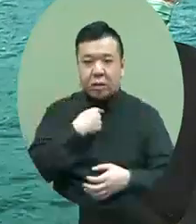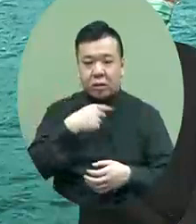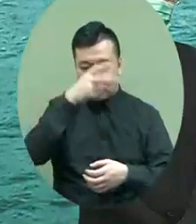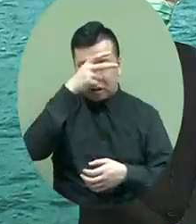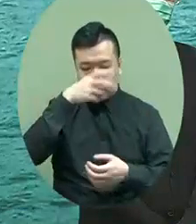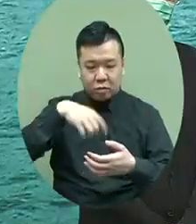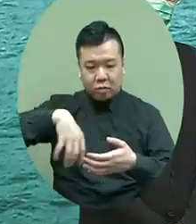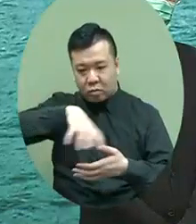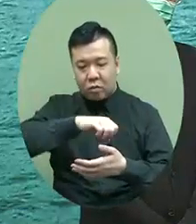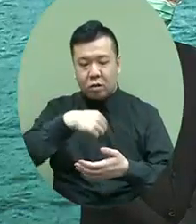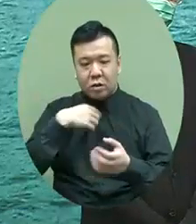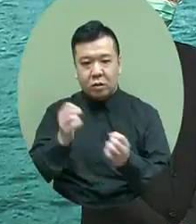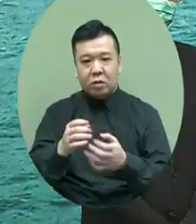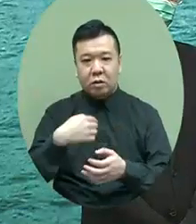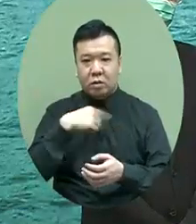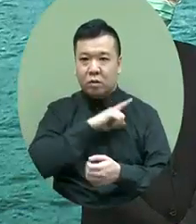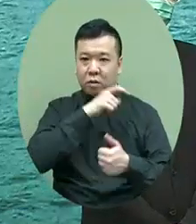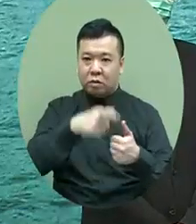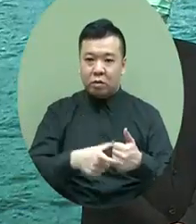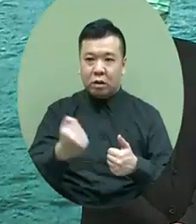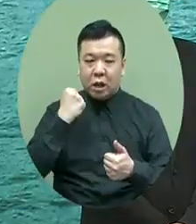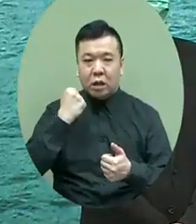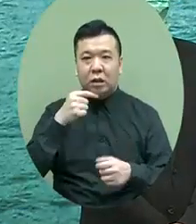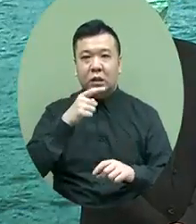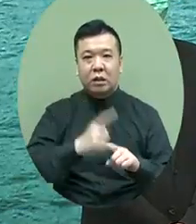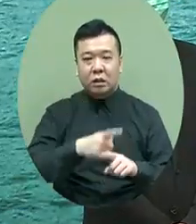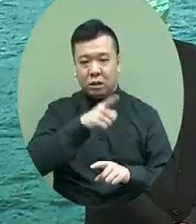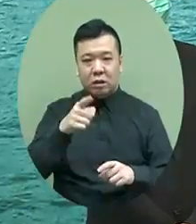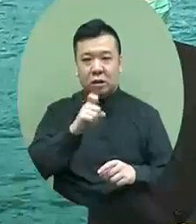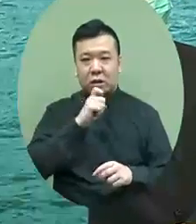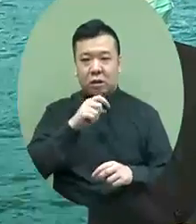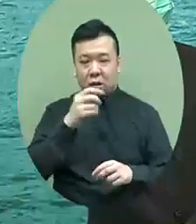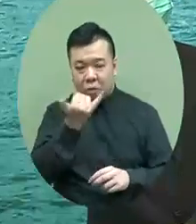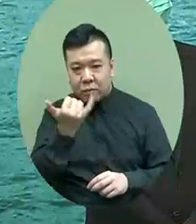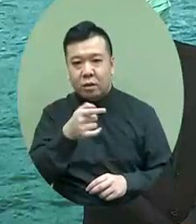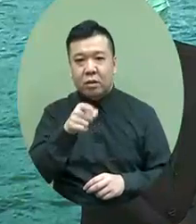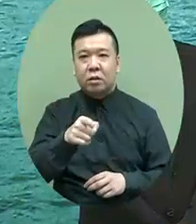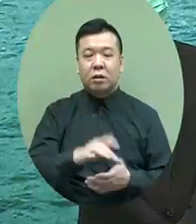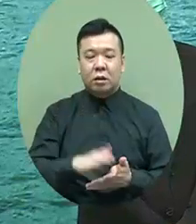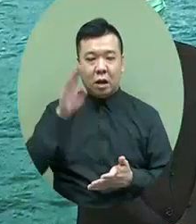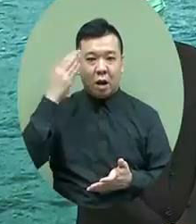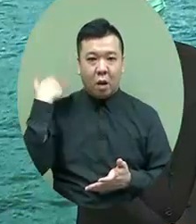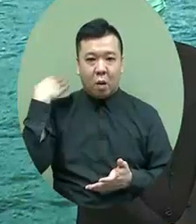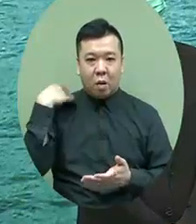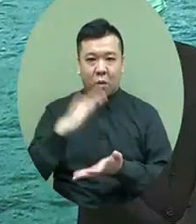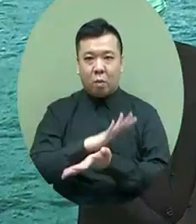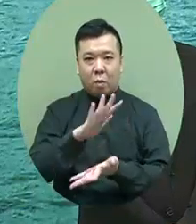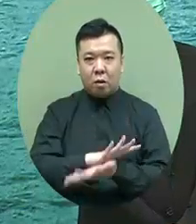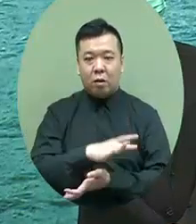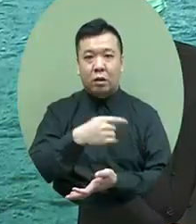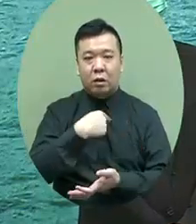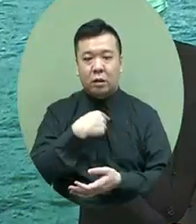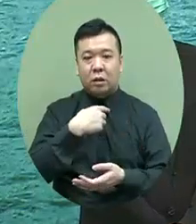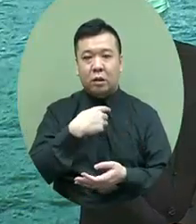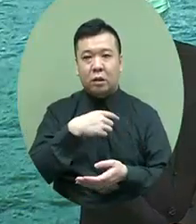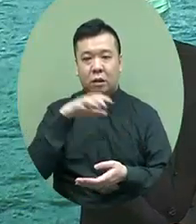份者同埋係我哋政府內部要繼續要去討論啦。至於我個人能力嘅問題咧，我諗市民會有公論嘅，尤其是喺過去